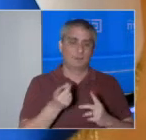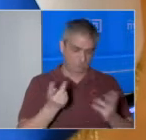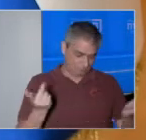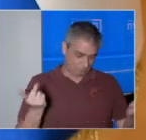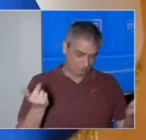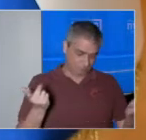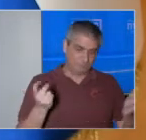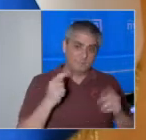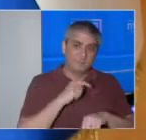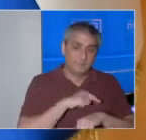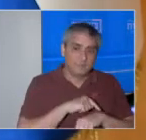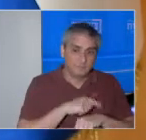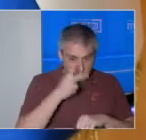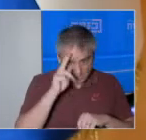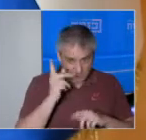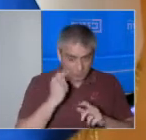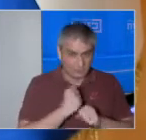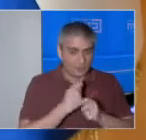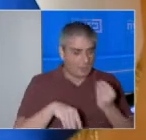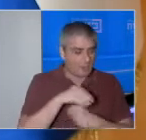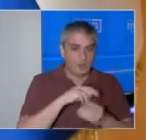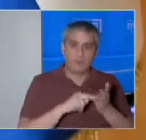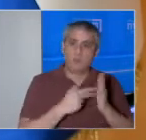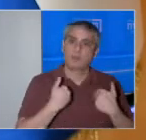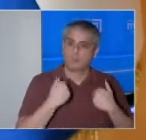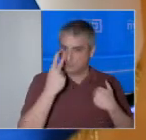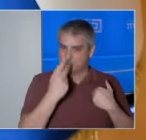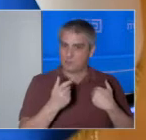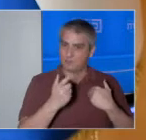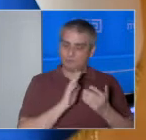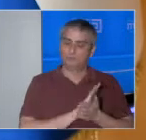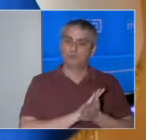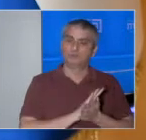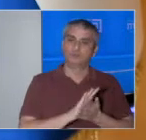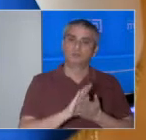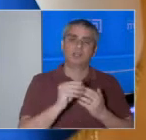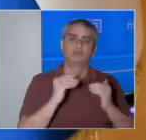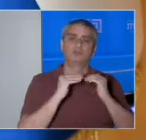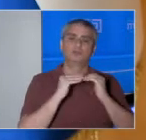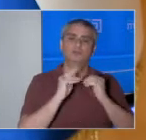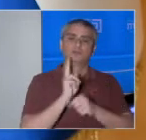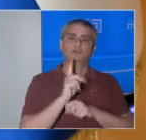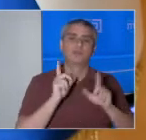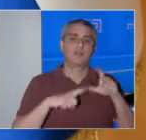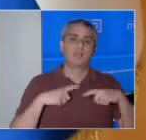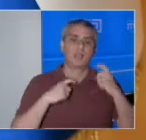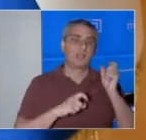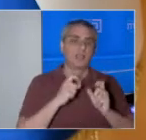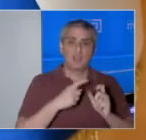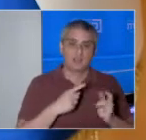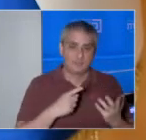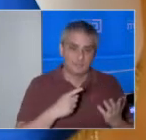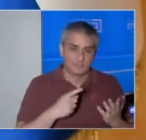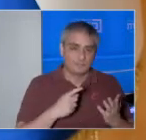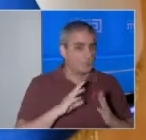בכלל. בזמן שהליכוד עוסק בתכמונים פוליטיים, אנחנו מסתכלים בצורה פשוטה על שוויון ושמירת חיי אדם, כל